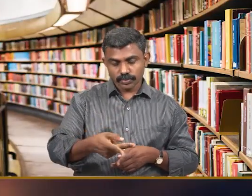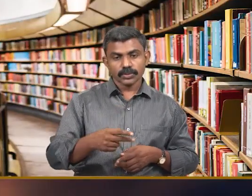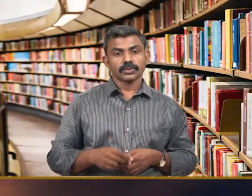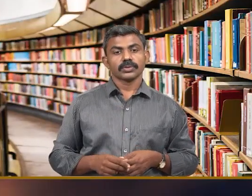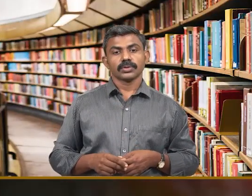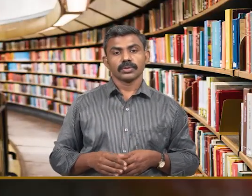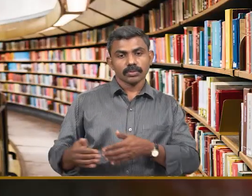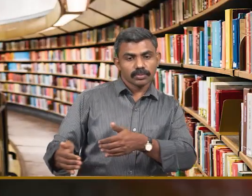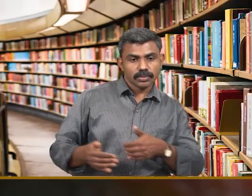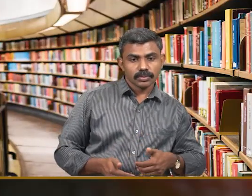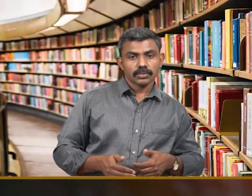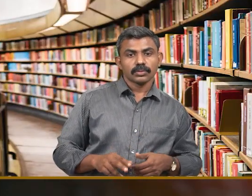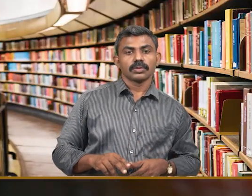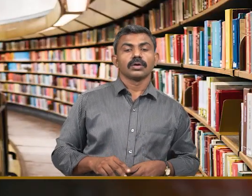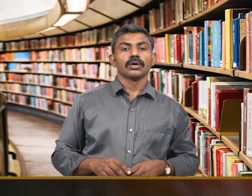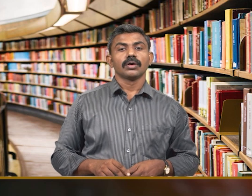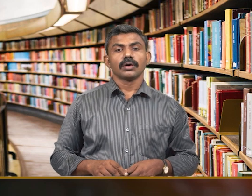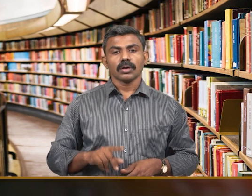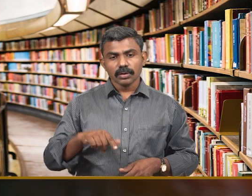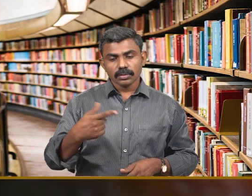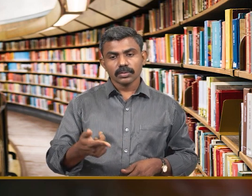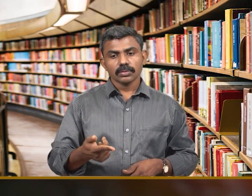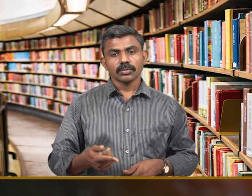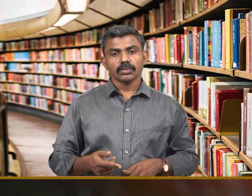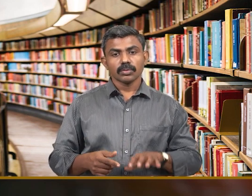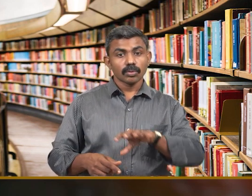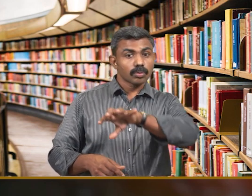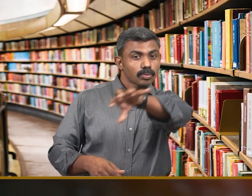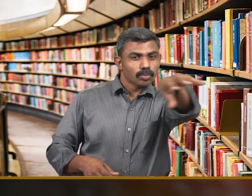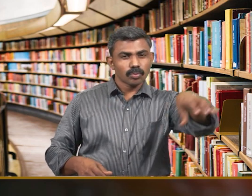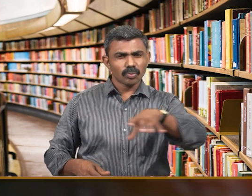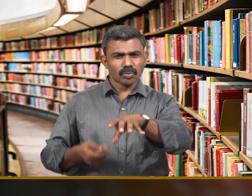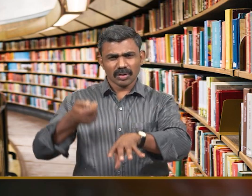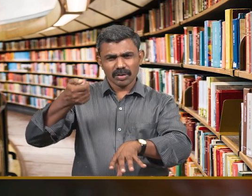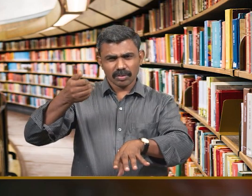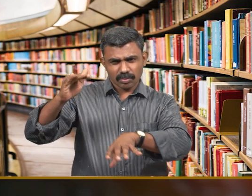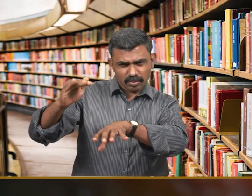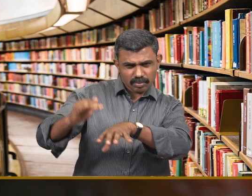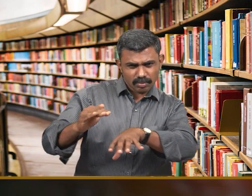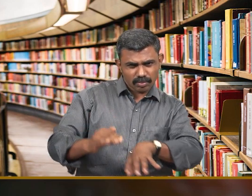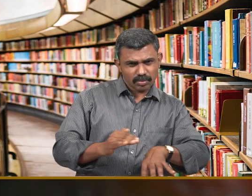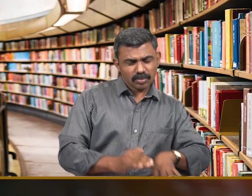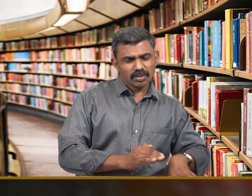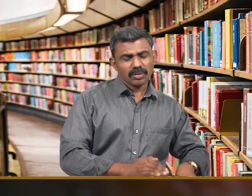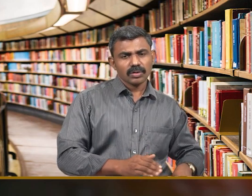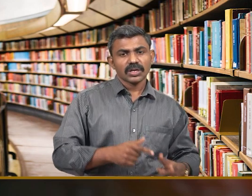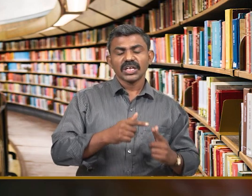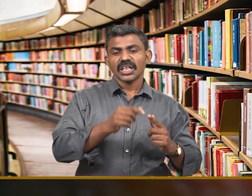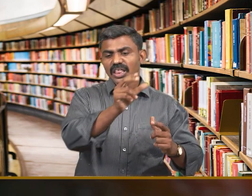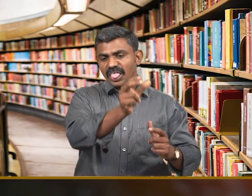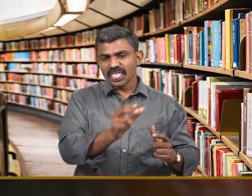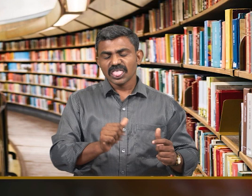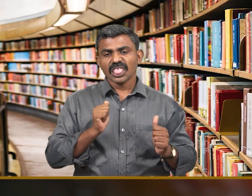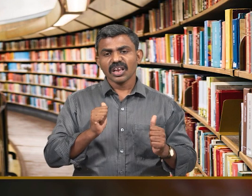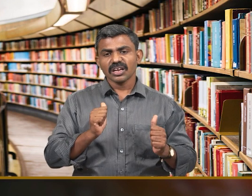இப்போ இவ்வளோ வந்துருச்சு, சரி ரைட்டு. இருந்தாலும் கூட இந்த உலக பெருமந்தம் நடந்த டயத்தில் பார்த்திங்கன்னா இத்தாலி வந்து எந்த